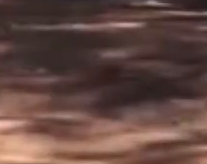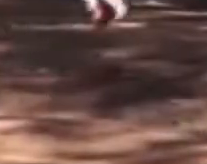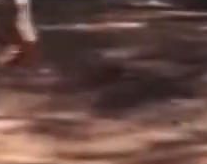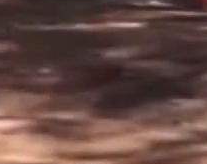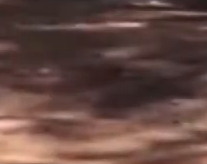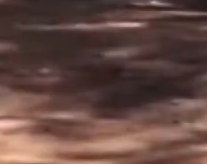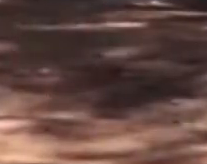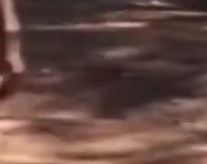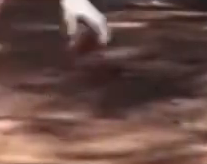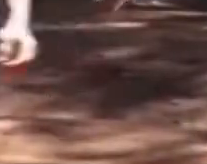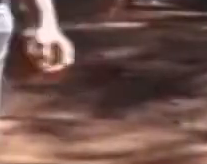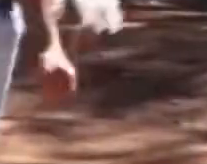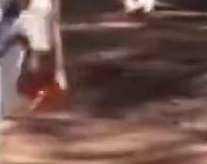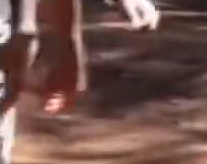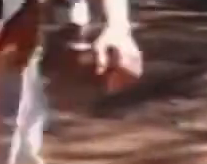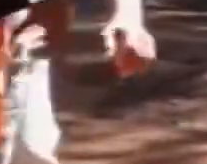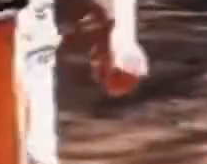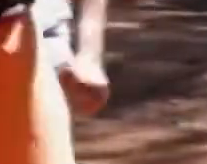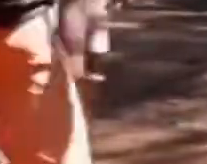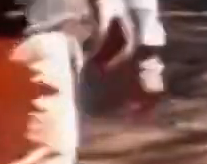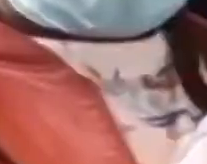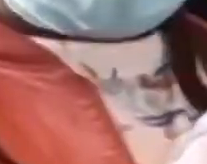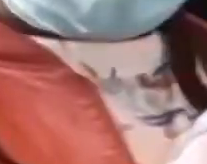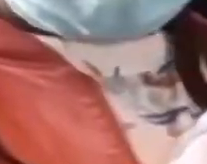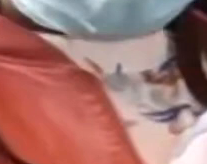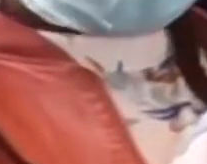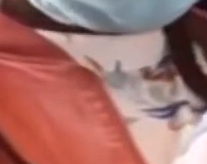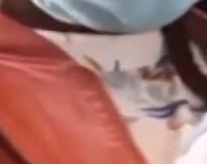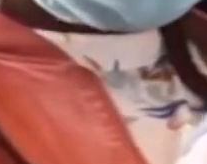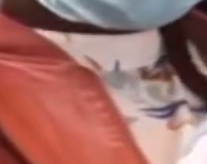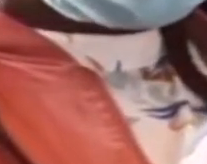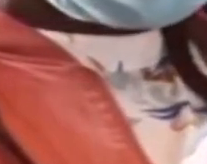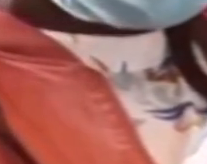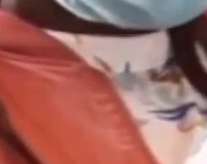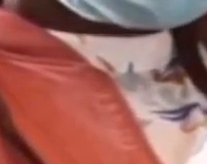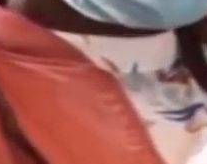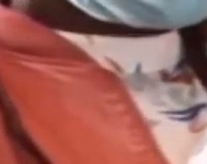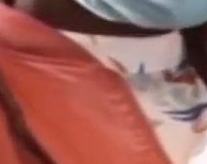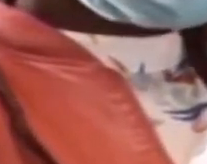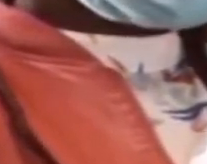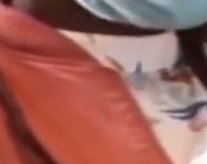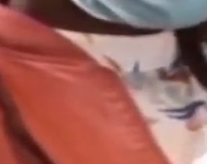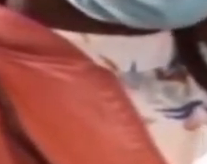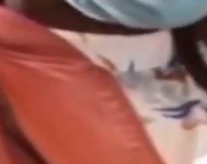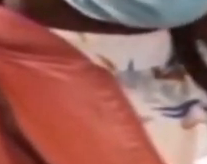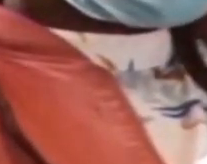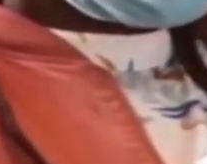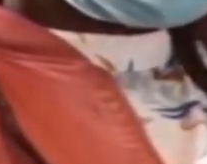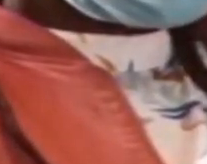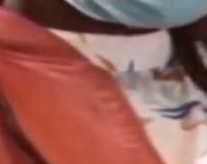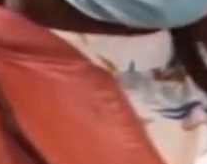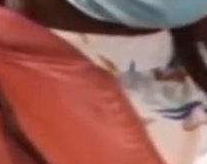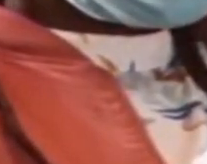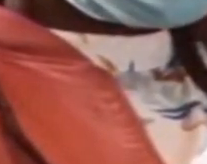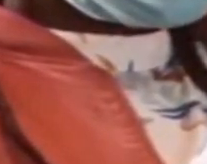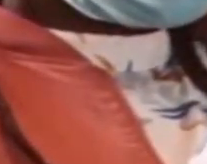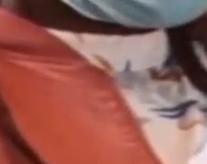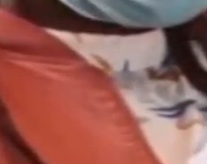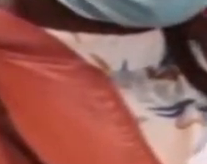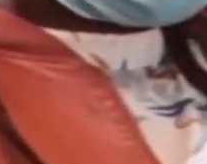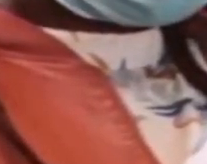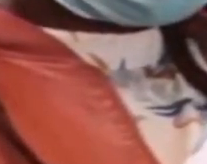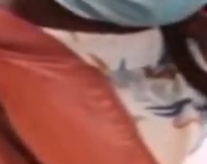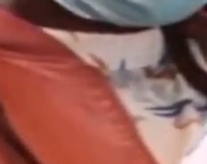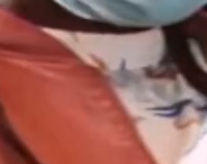na wengine kwa kutozingatia saa za kutotoka nje. Miongoni mwao ni mama huyu aliyekuwa na mtoto mchanga ambaye hatimaye alisamehewa